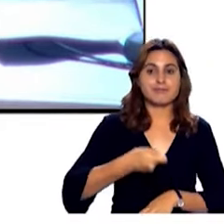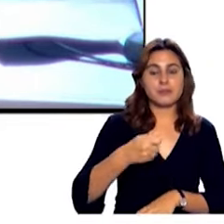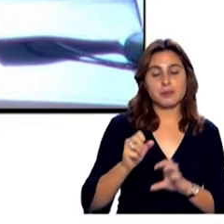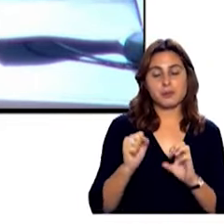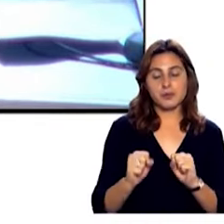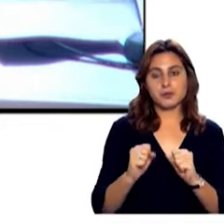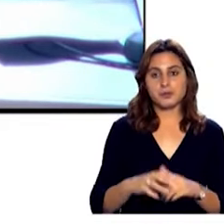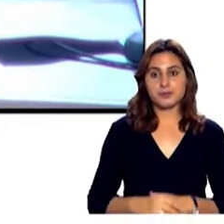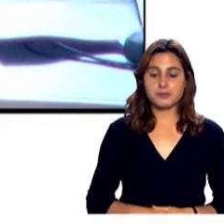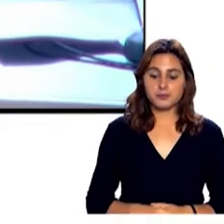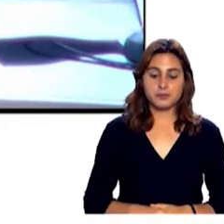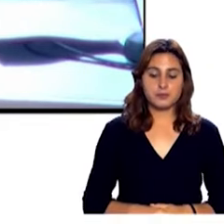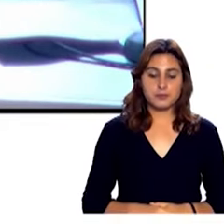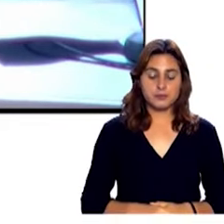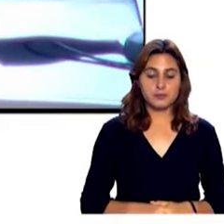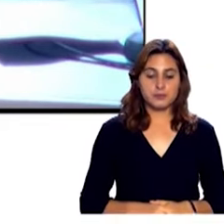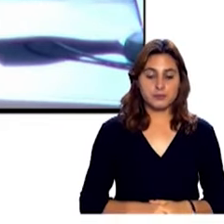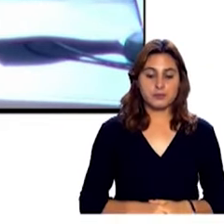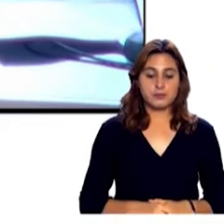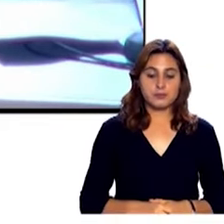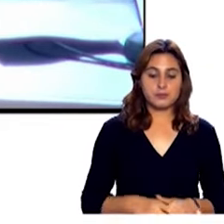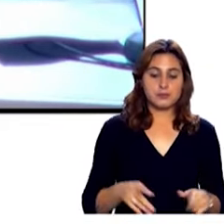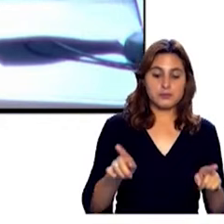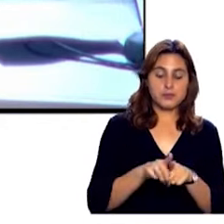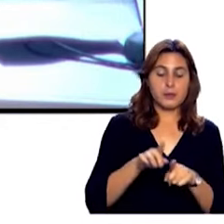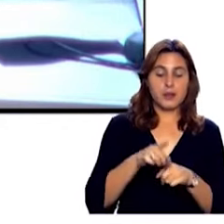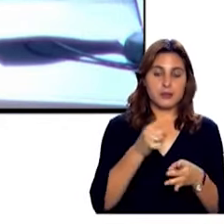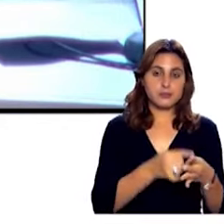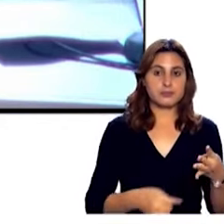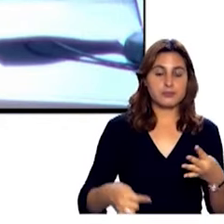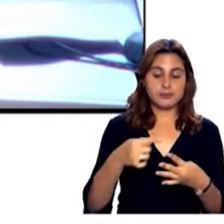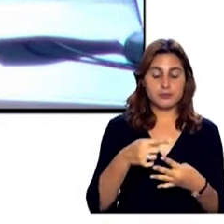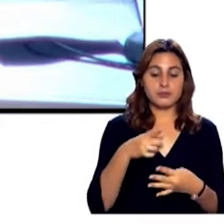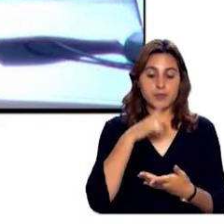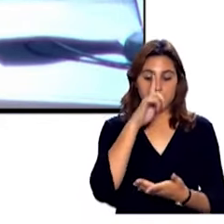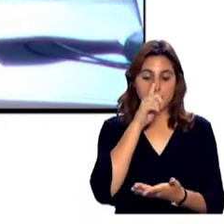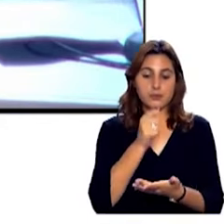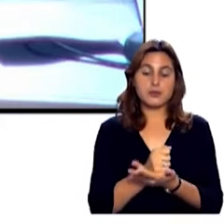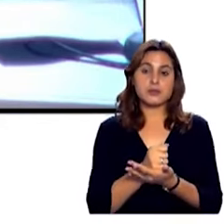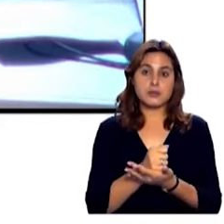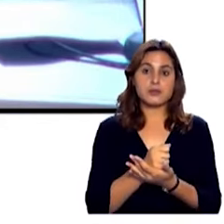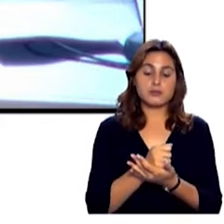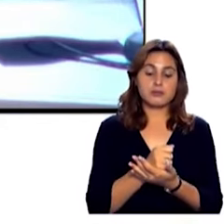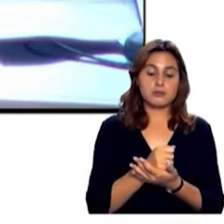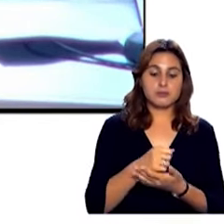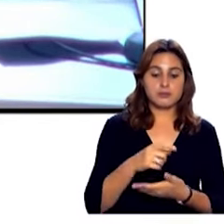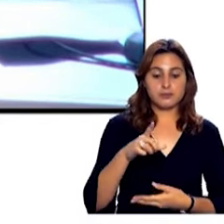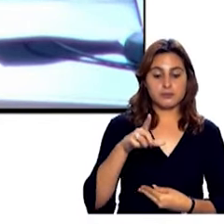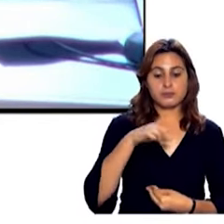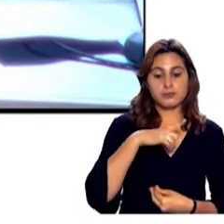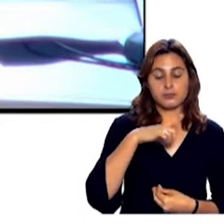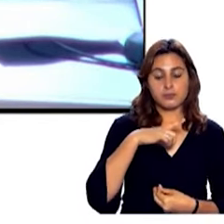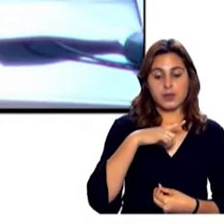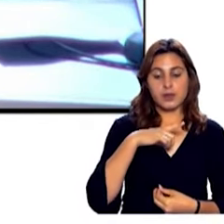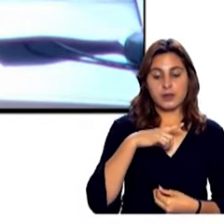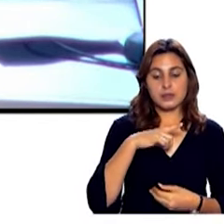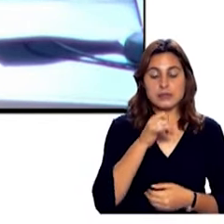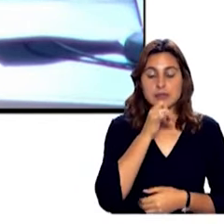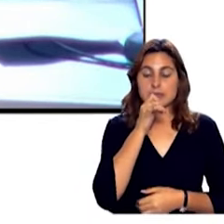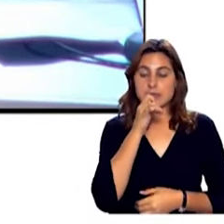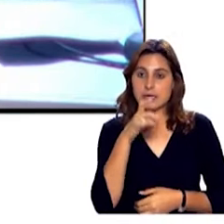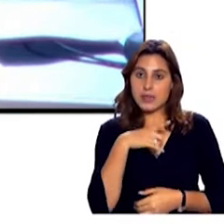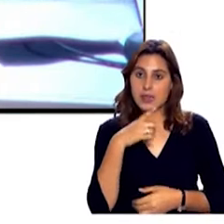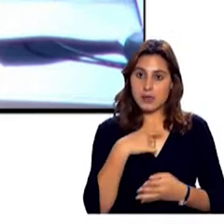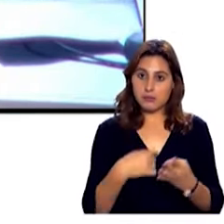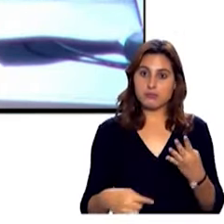fond contre la décision de la cour de cassation mais s'il y a un second pourvoi à la cour de cassation là dans